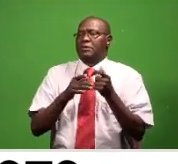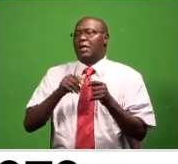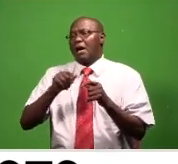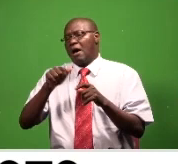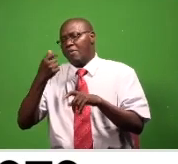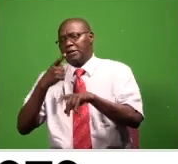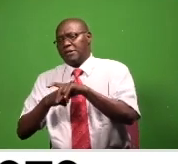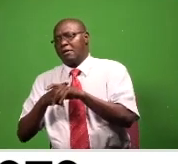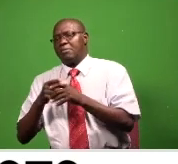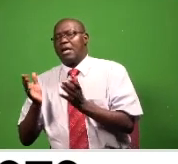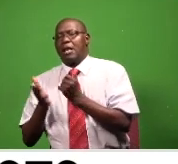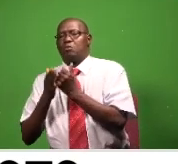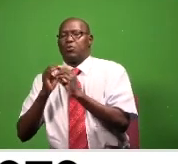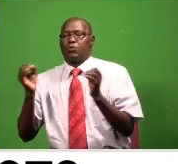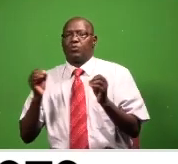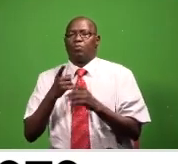Sisi tunataka amani.